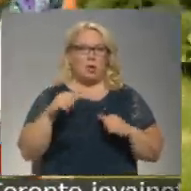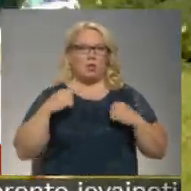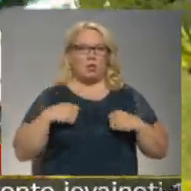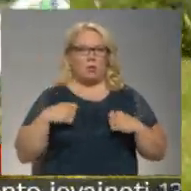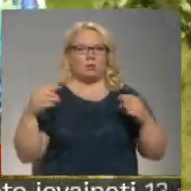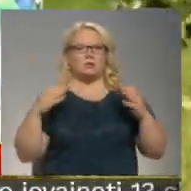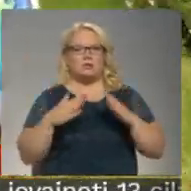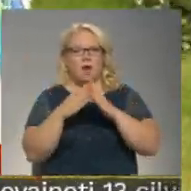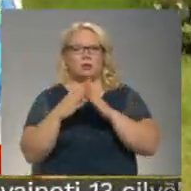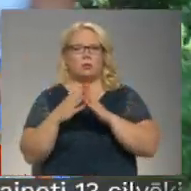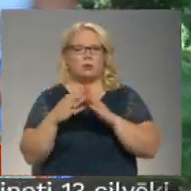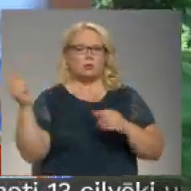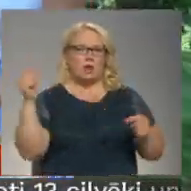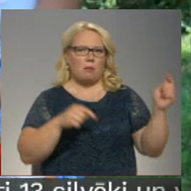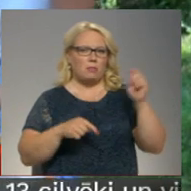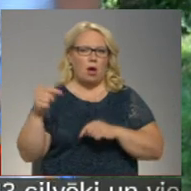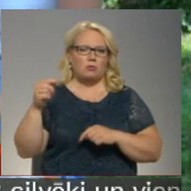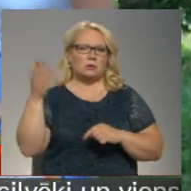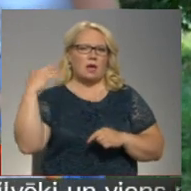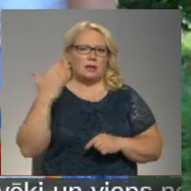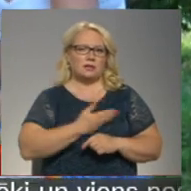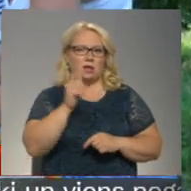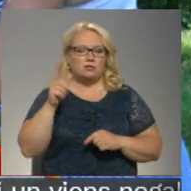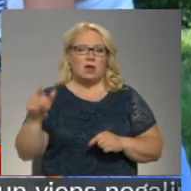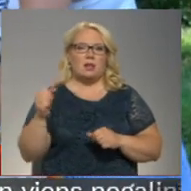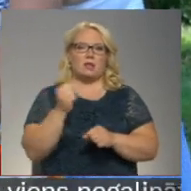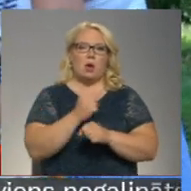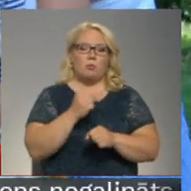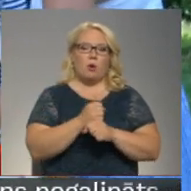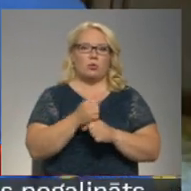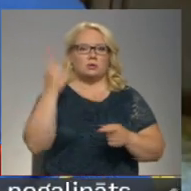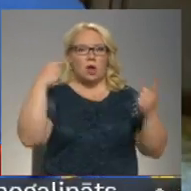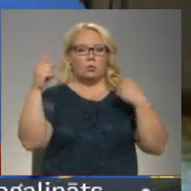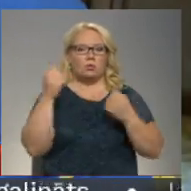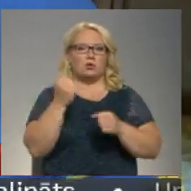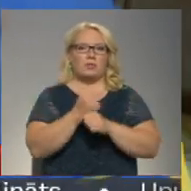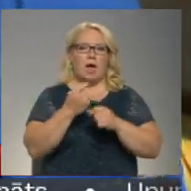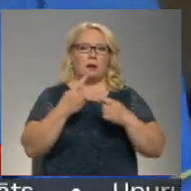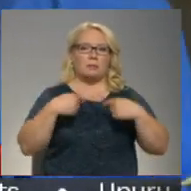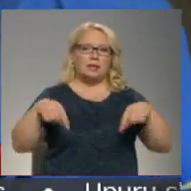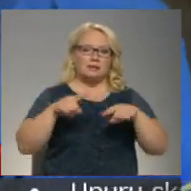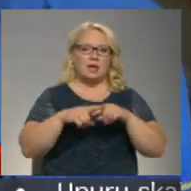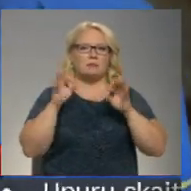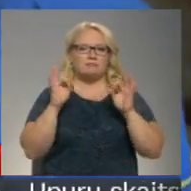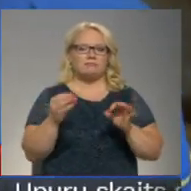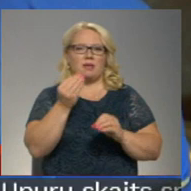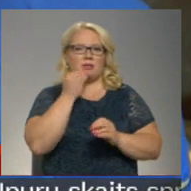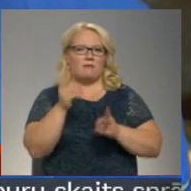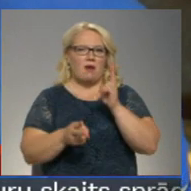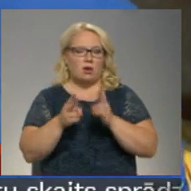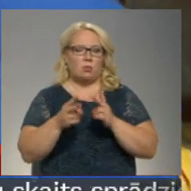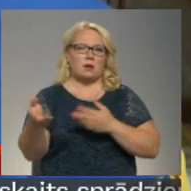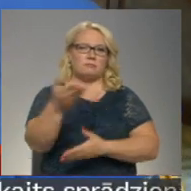sabrauc kadrezējie grīdzgalieši, lai darbotos radošajās darbnīcās, varītu īstu sēļu ēdienu un, protams,